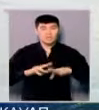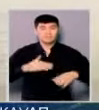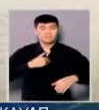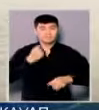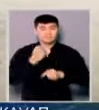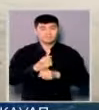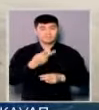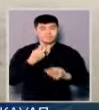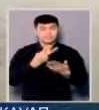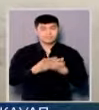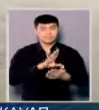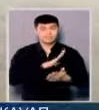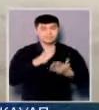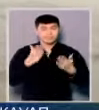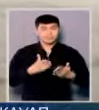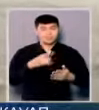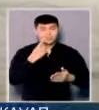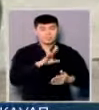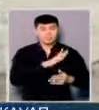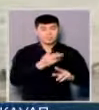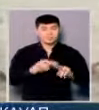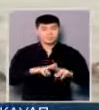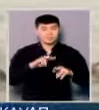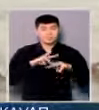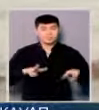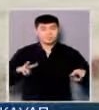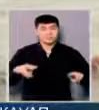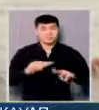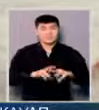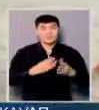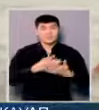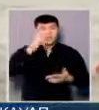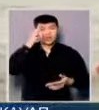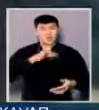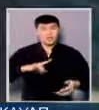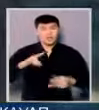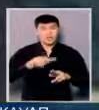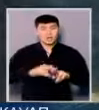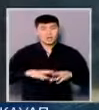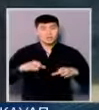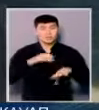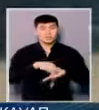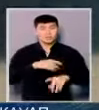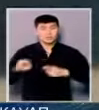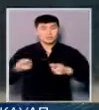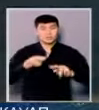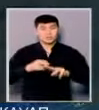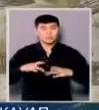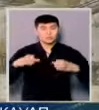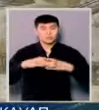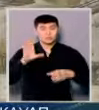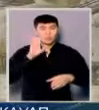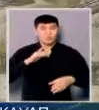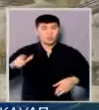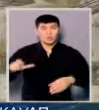пайдалану қарастырылып жатқанын тілге тиек етті министр. Ол Қазақстан Республикасы үкіметі жүргізіп жатқан жайық